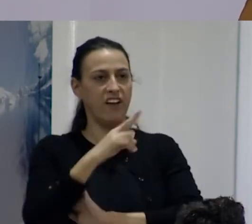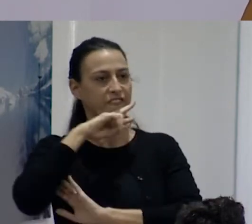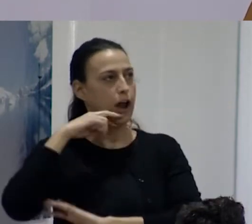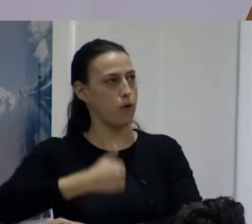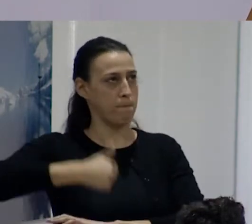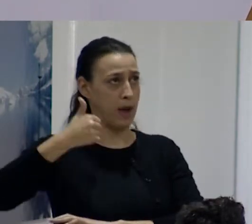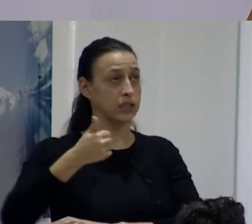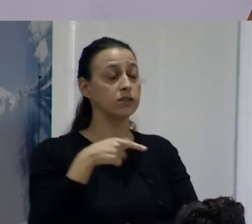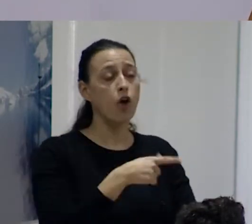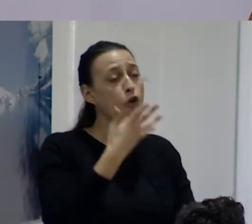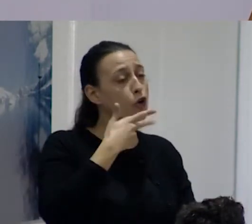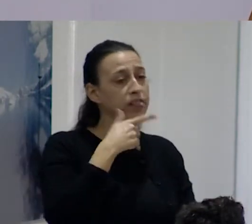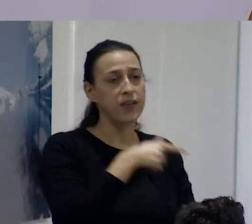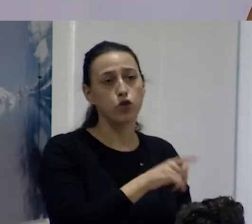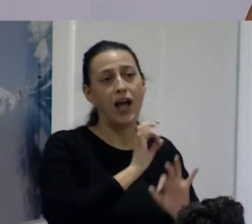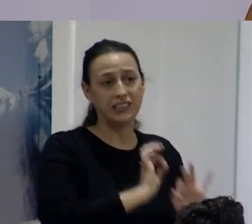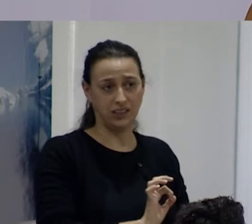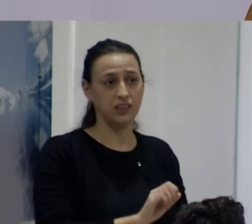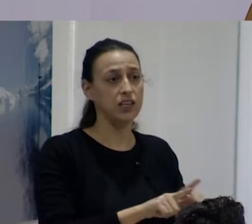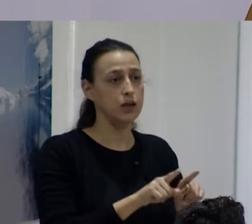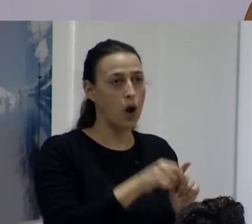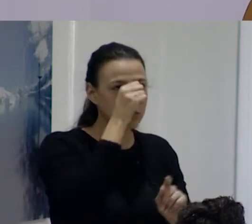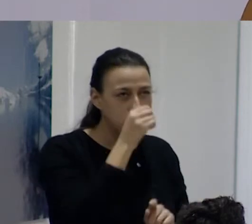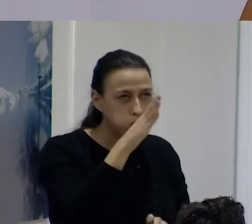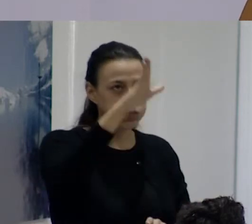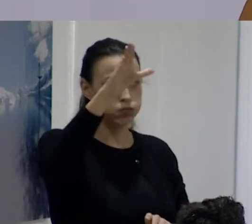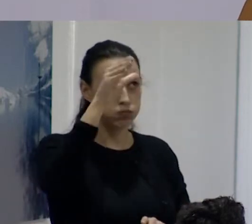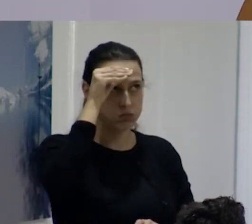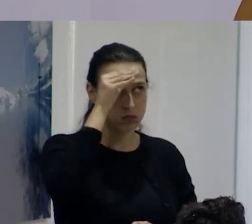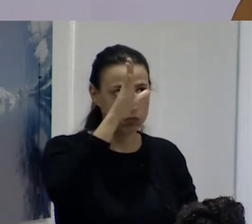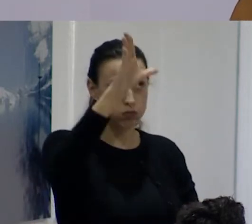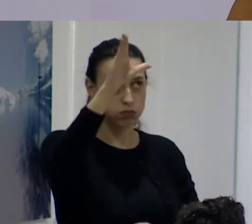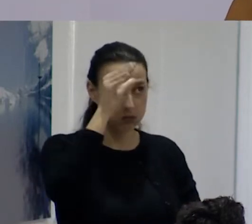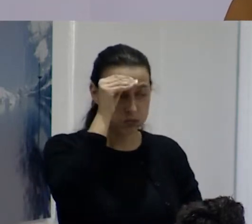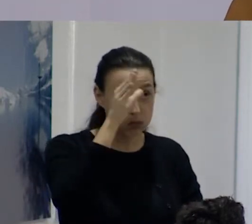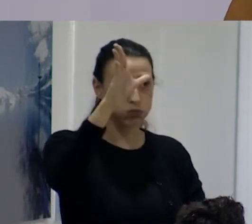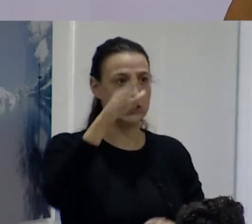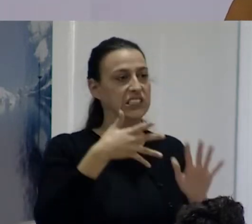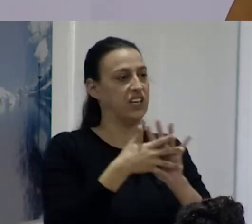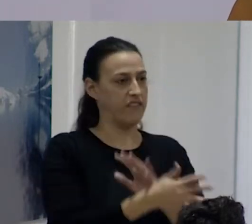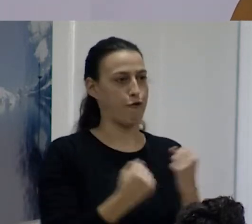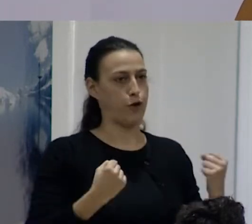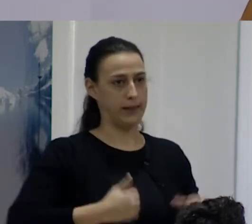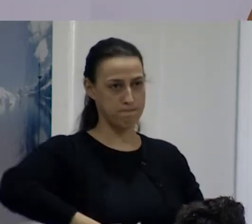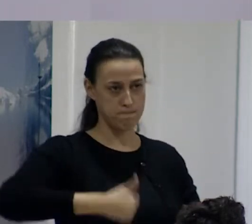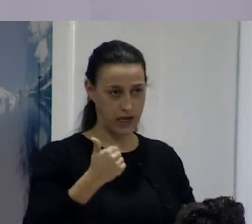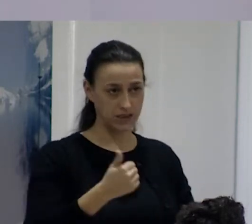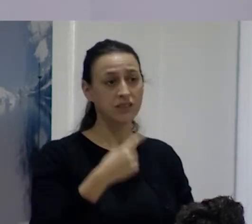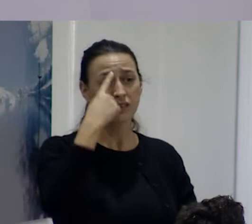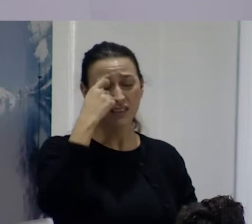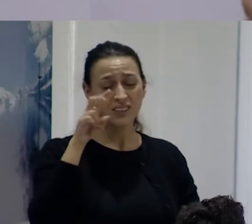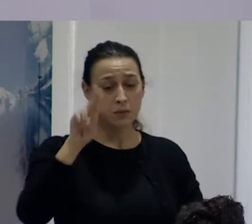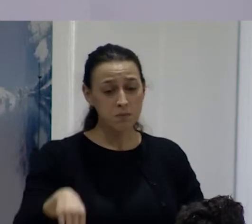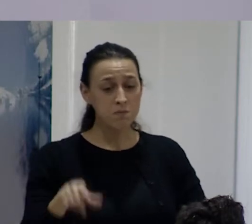acumulatiu. S'expandeix i s'estén a l'hora que es consolida. Com en recorda Walter Benjamin,